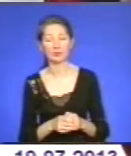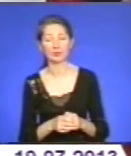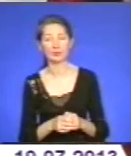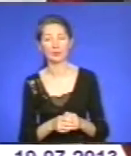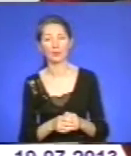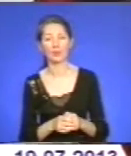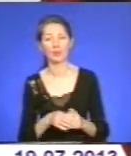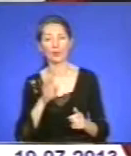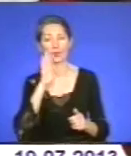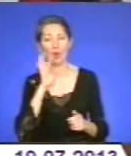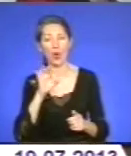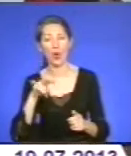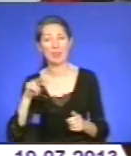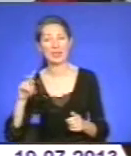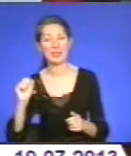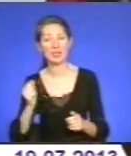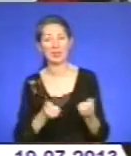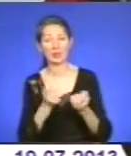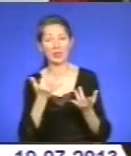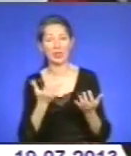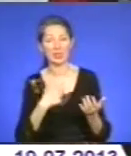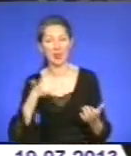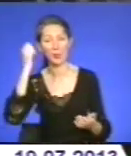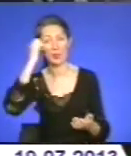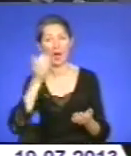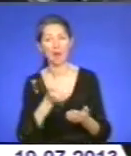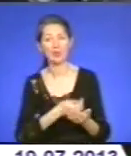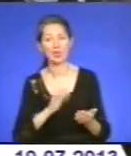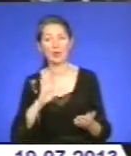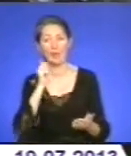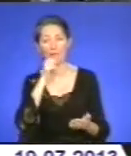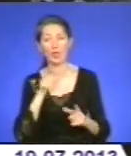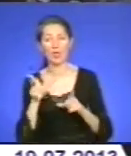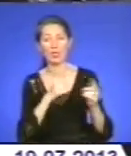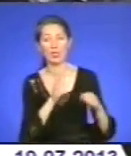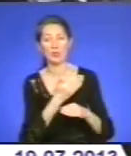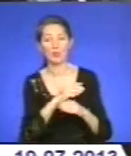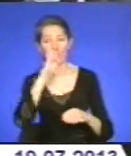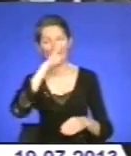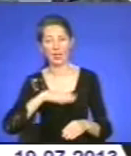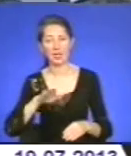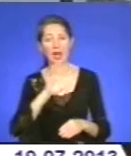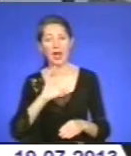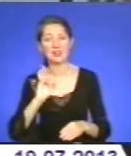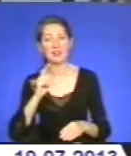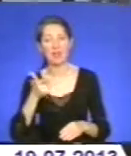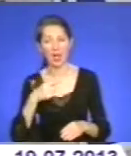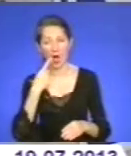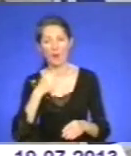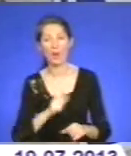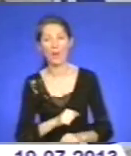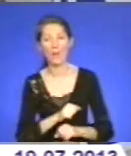Пан Олександр за кермом скільки себе пам'ятає. Останні 5 років їздить між країнами СНД. Зізнається, паркінг такого рівня